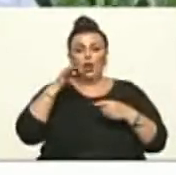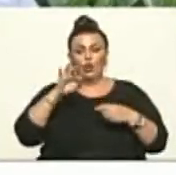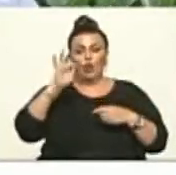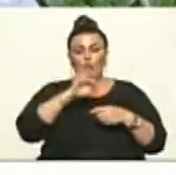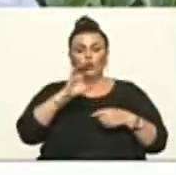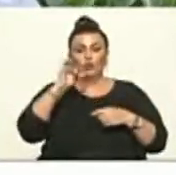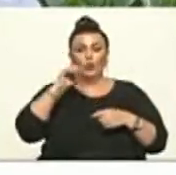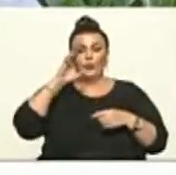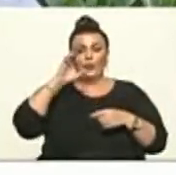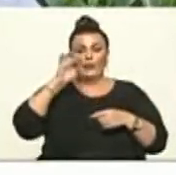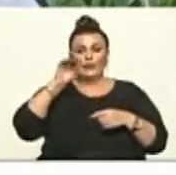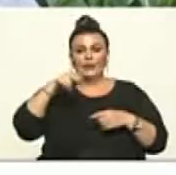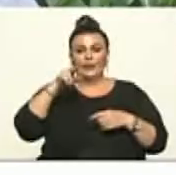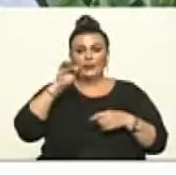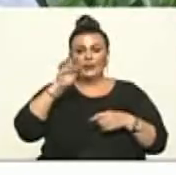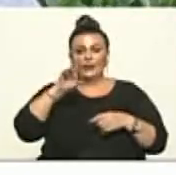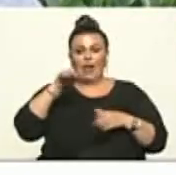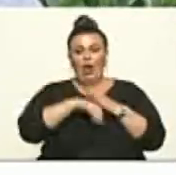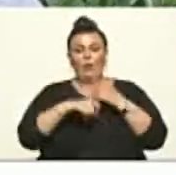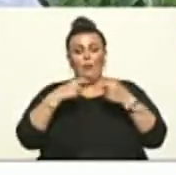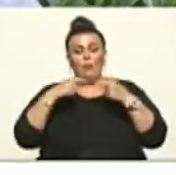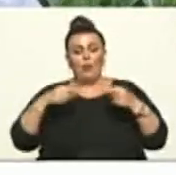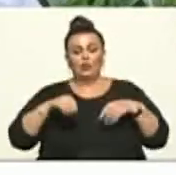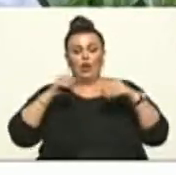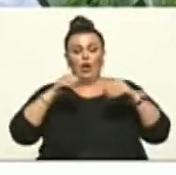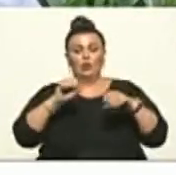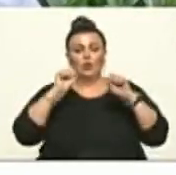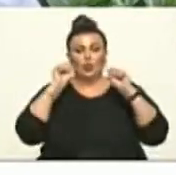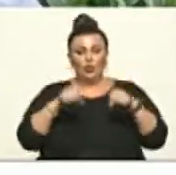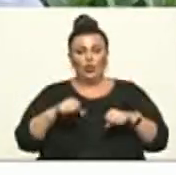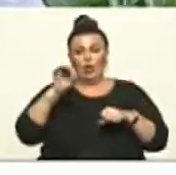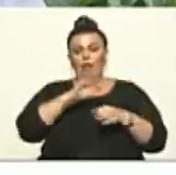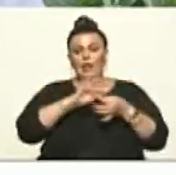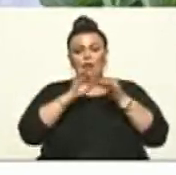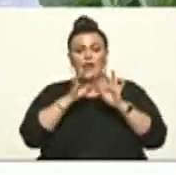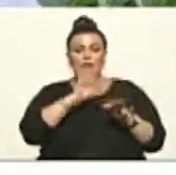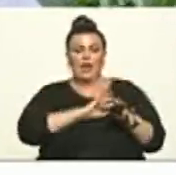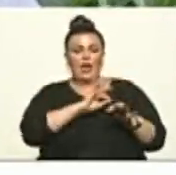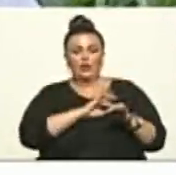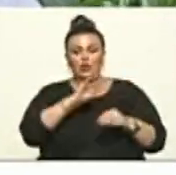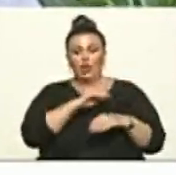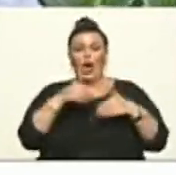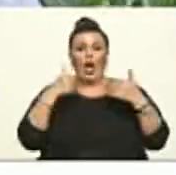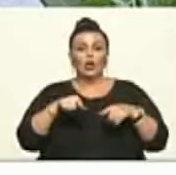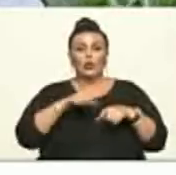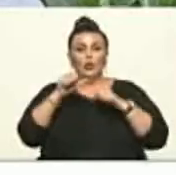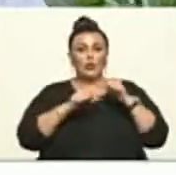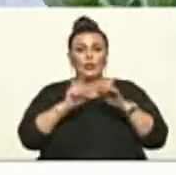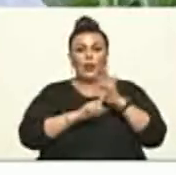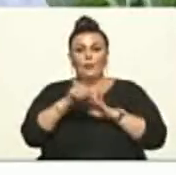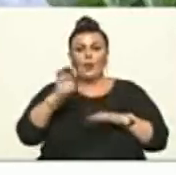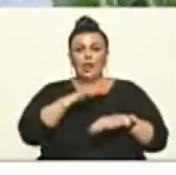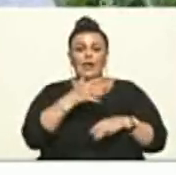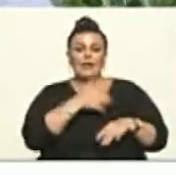Şurasının qərarına əsasən bir çox bitkilər təkrar əkin kateqoriyasına daxil olur və nəticə itibarilə artıq bu ildən başlayaraq